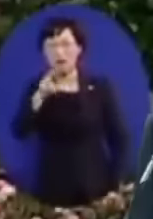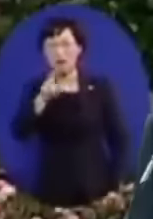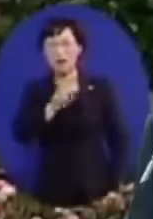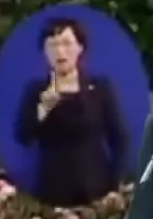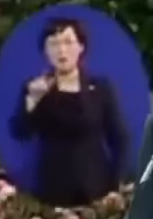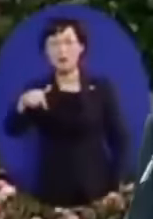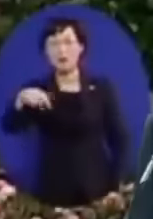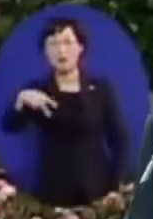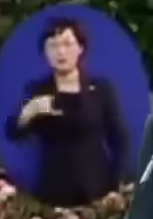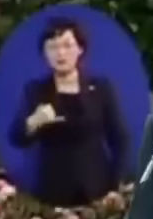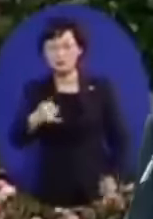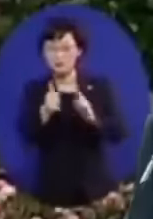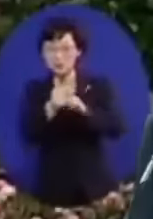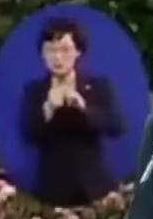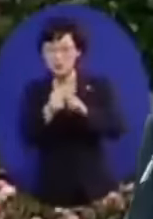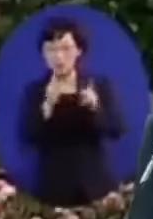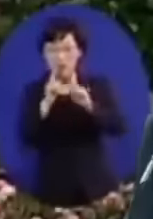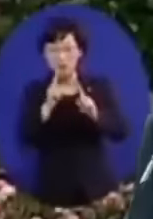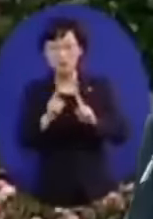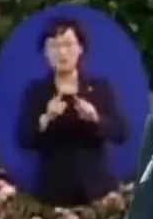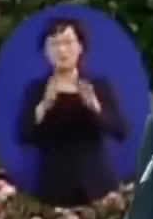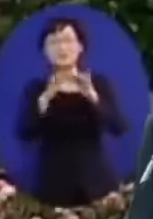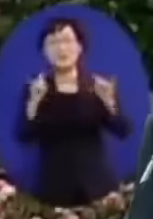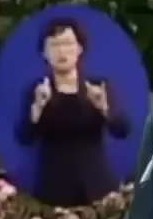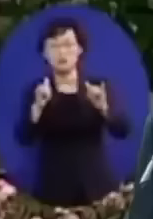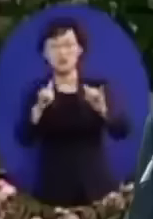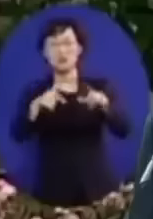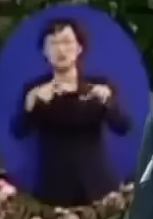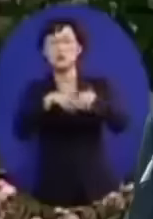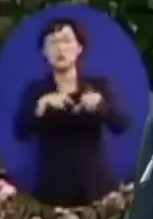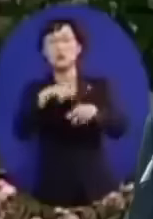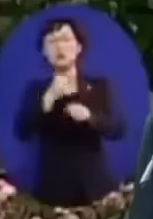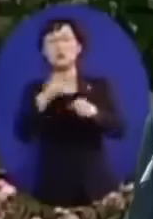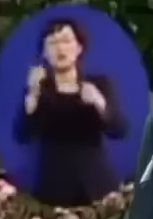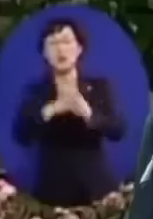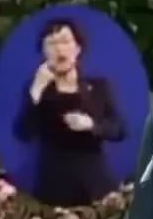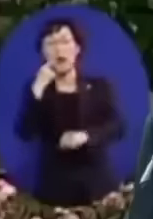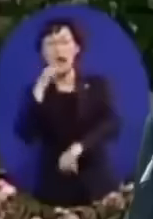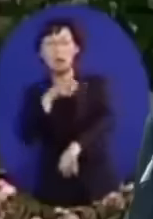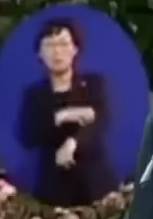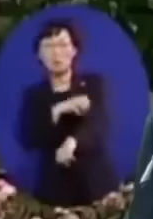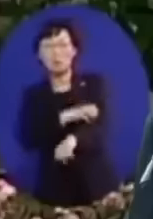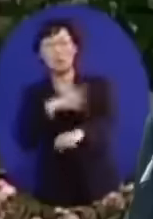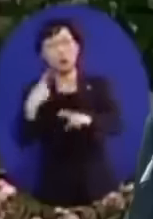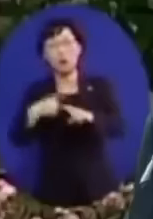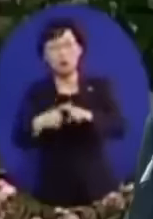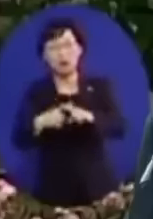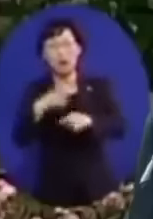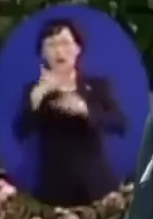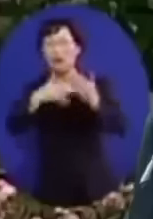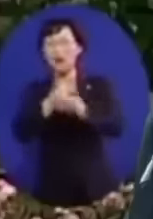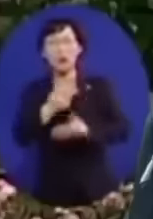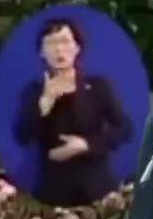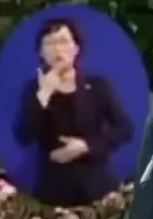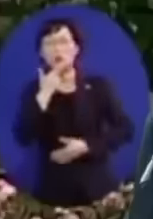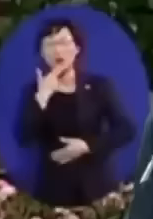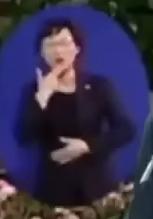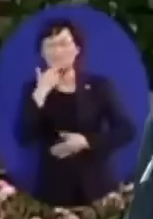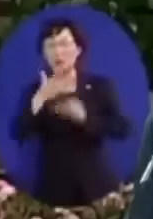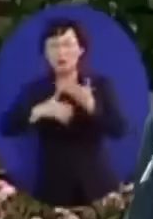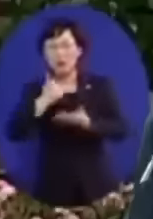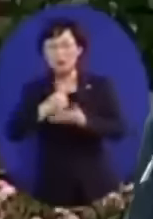인간이 만들었다 하며 종교는 어떤 아편이라고 신의 존재를 부인했습니다. 이처럼 하나님을 부정하고